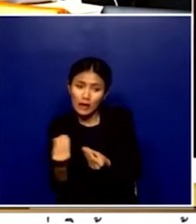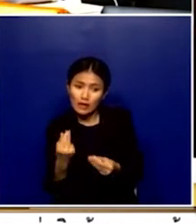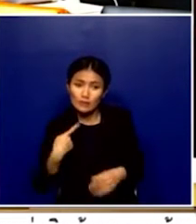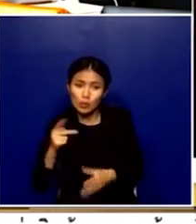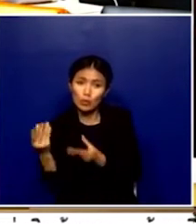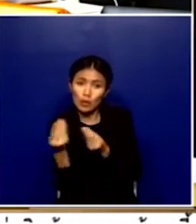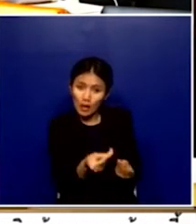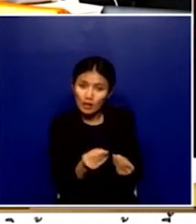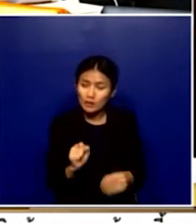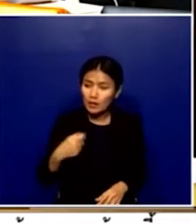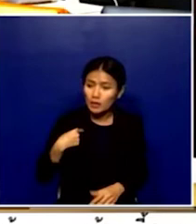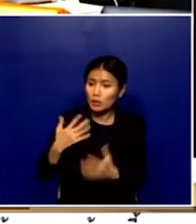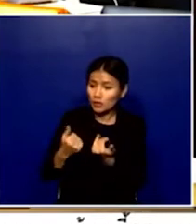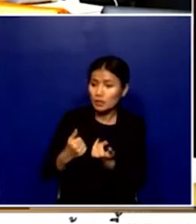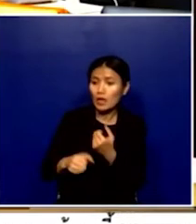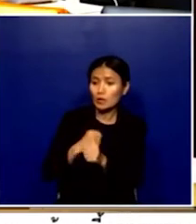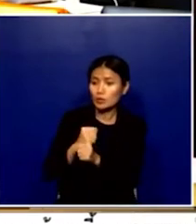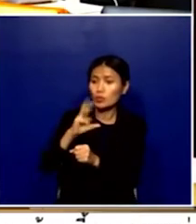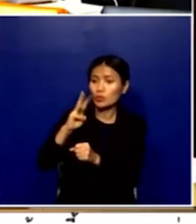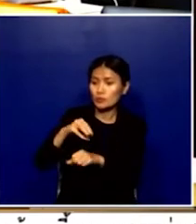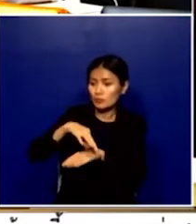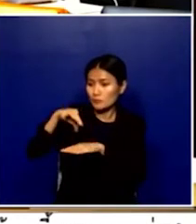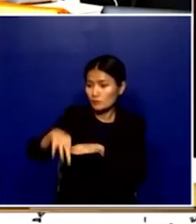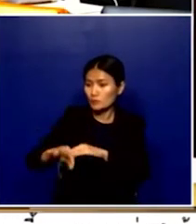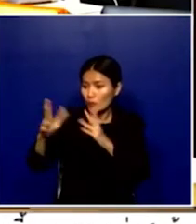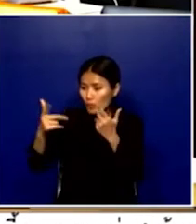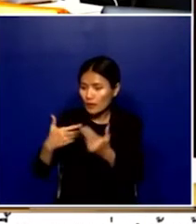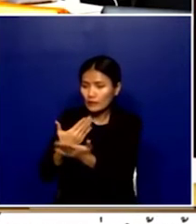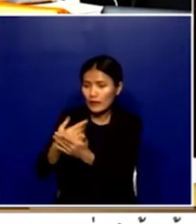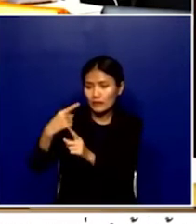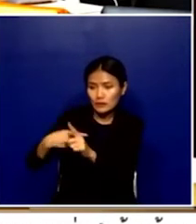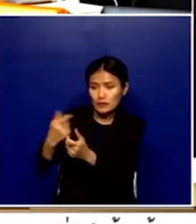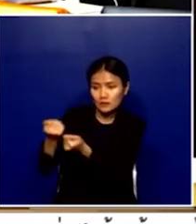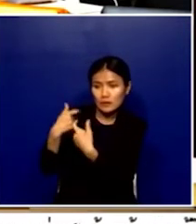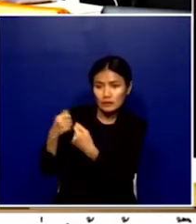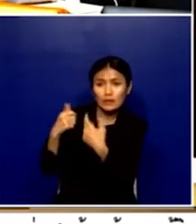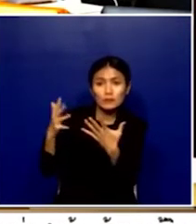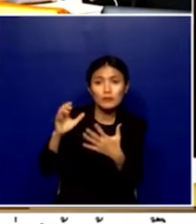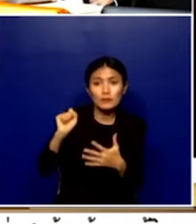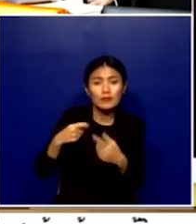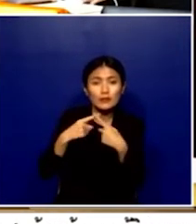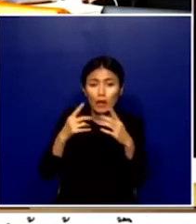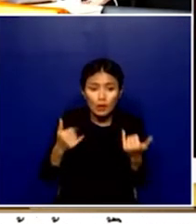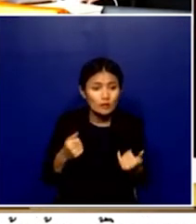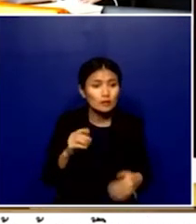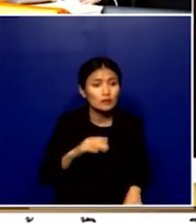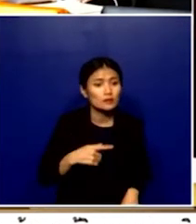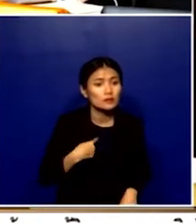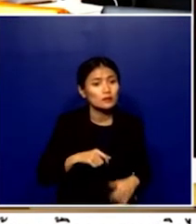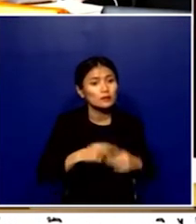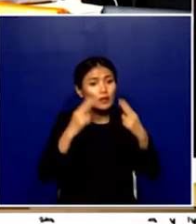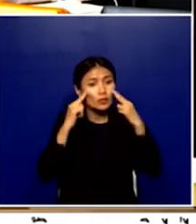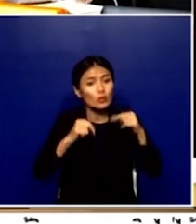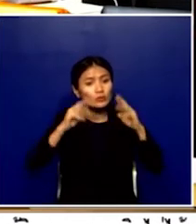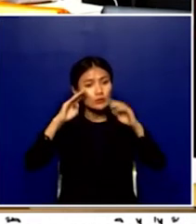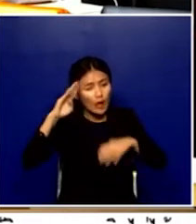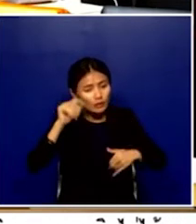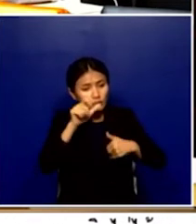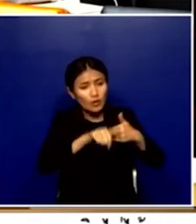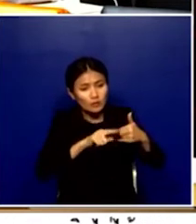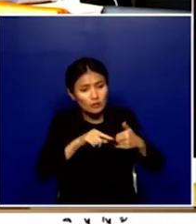ท่านไม่ได้รับเงินเดือนจากกองทับบกอต่ไปแต่ท่านเป็นคาราชการการเมือง เหืพวกเราทุกคนในสภาห่างนี้